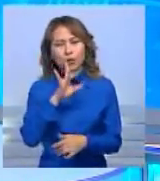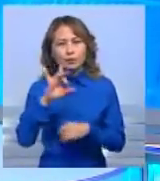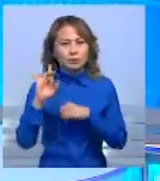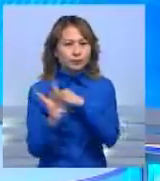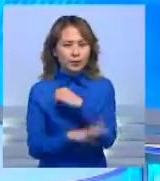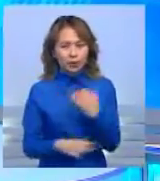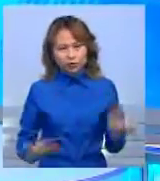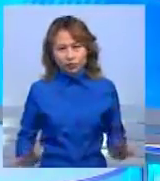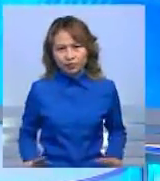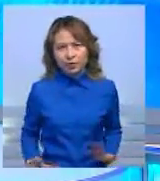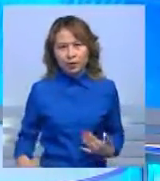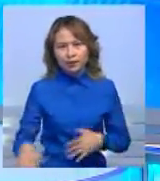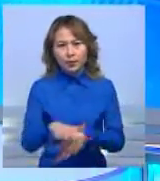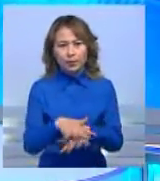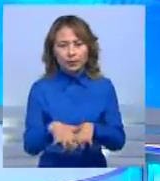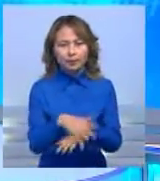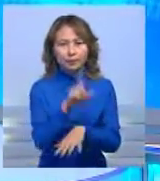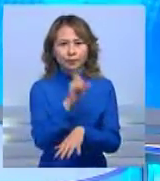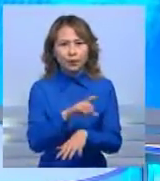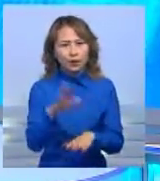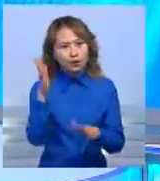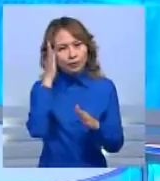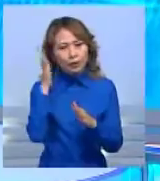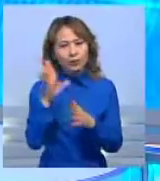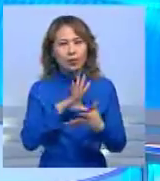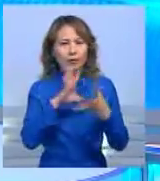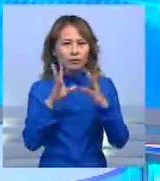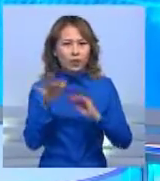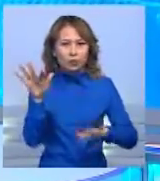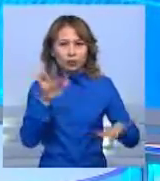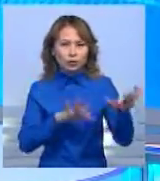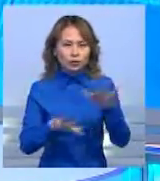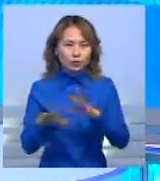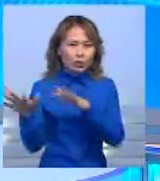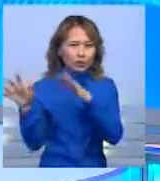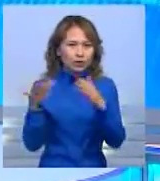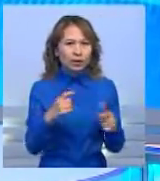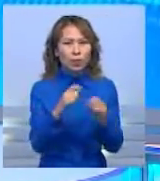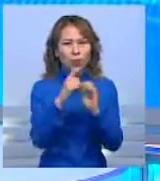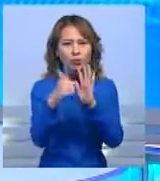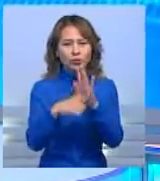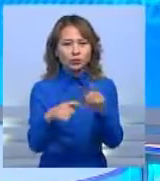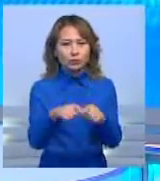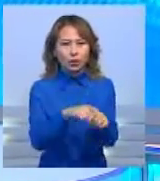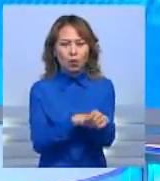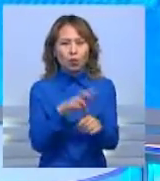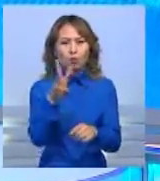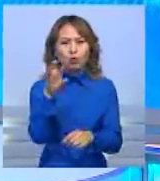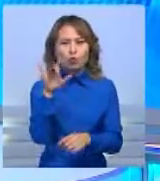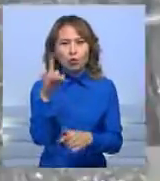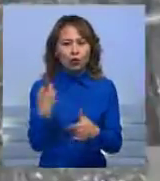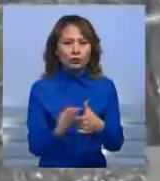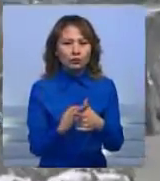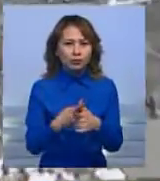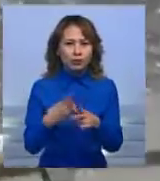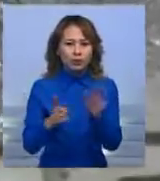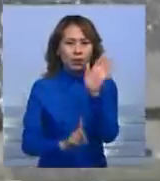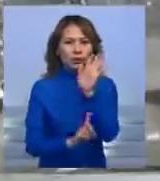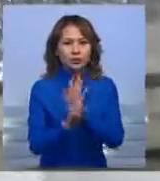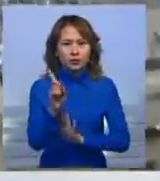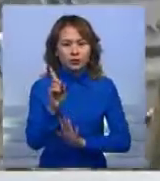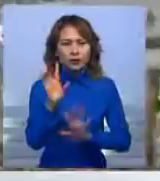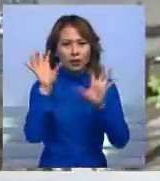тұратын ауданда болған. Адамдар шырт ұйқыда жатқанда тау болып үйілген 17 метрлік қоқыс алаңының бір бөлігі төмен қарай